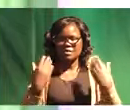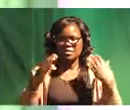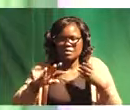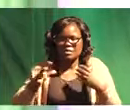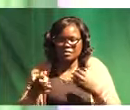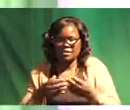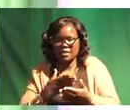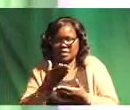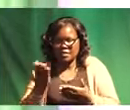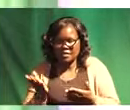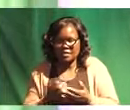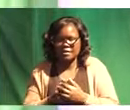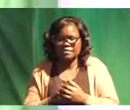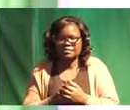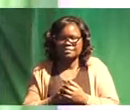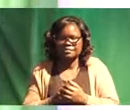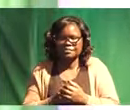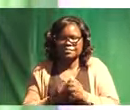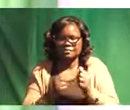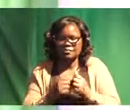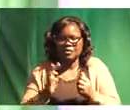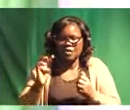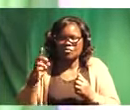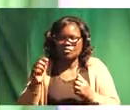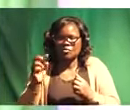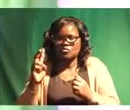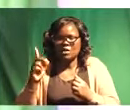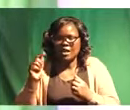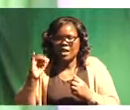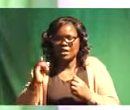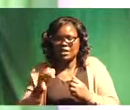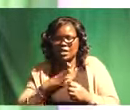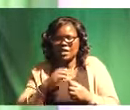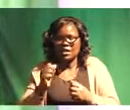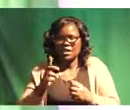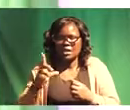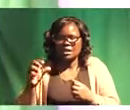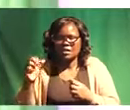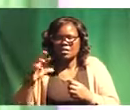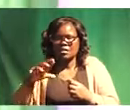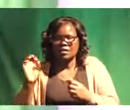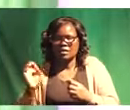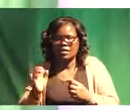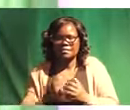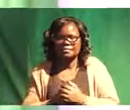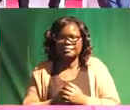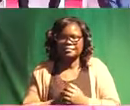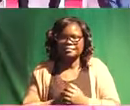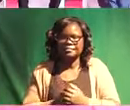County hii, ikiwemo ya Mutuati hapa na ya Lare.